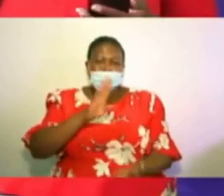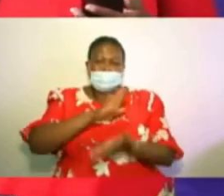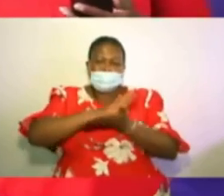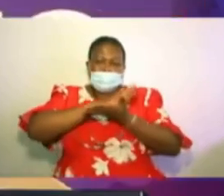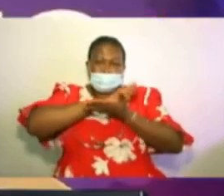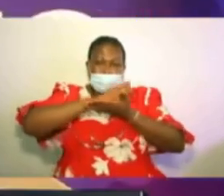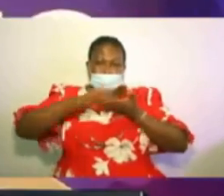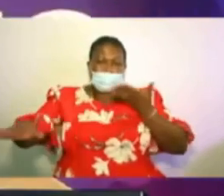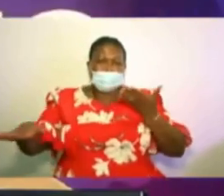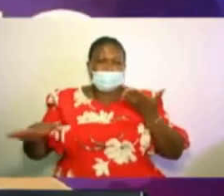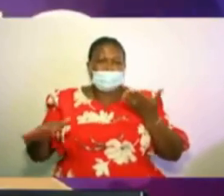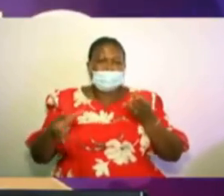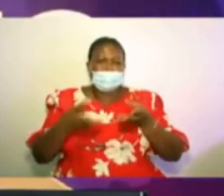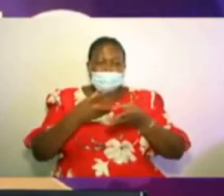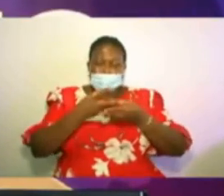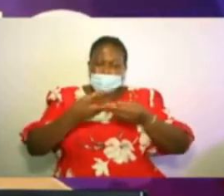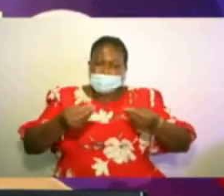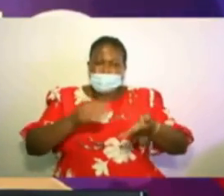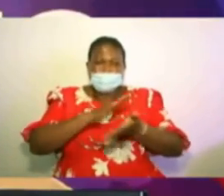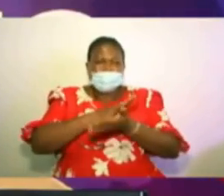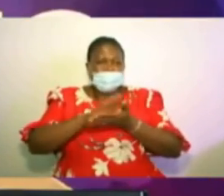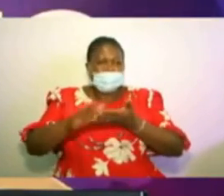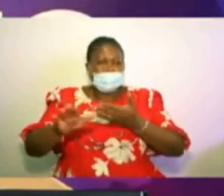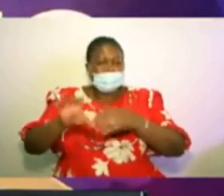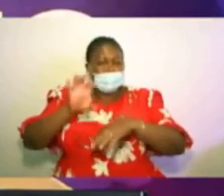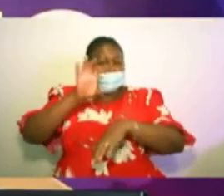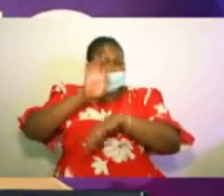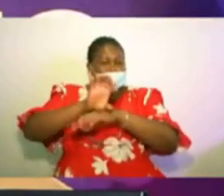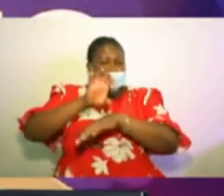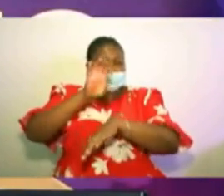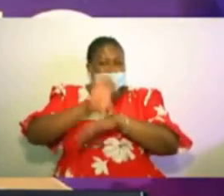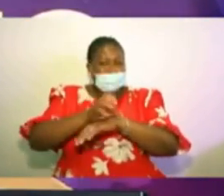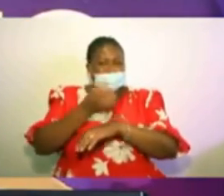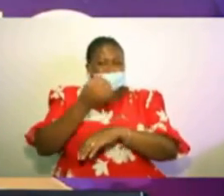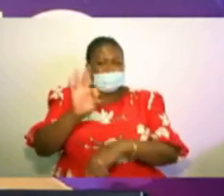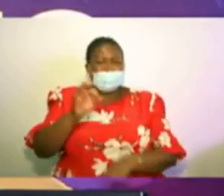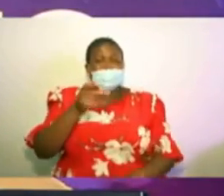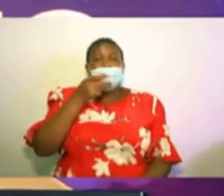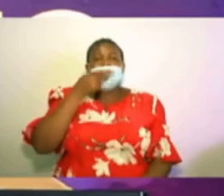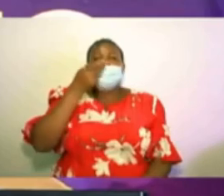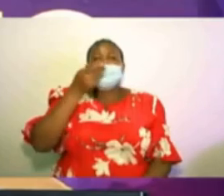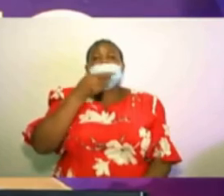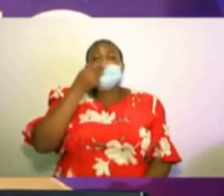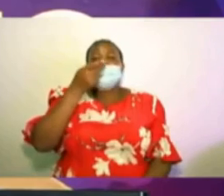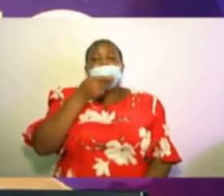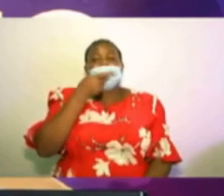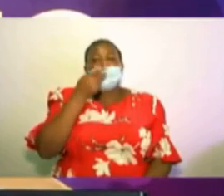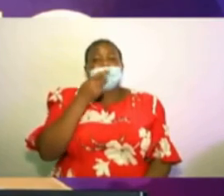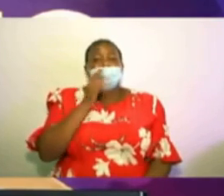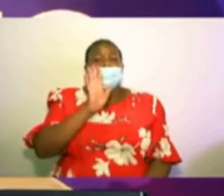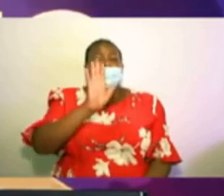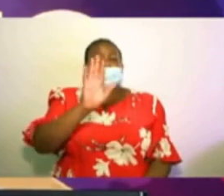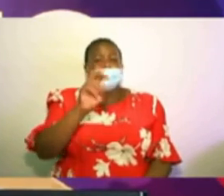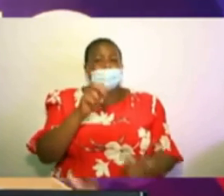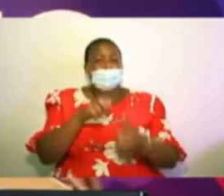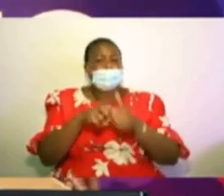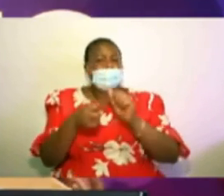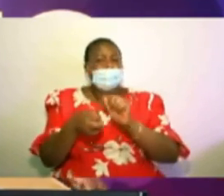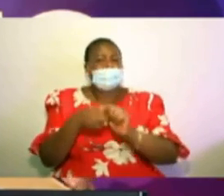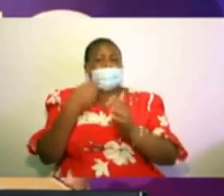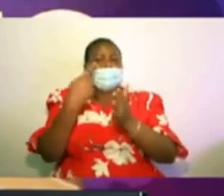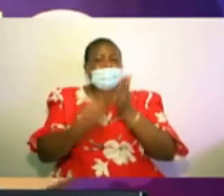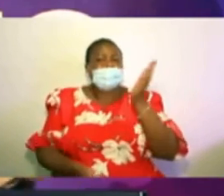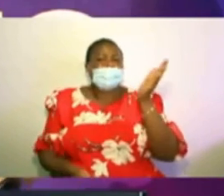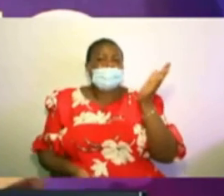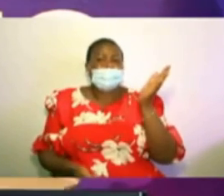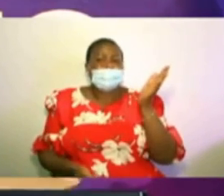de Pentecôte. The church universal. Église universelle. What is your problem? Quel est ton problème? Oh, how